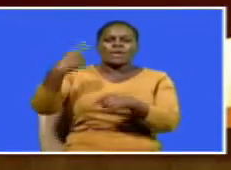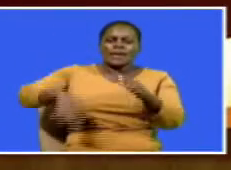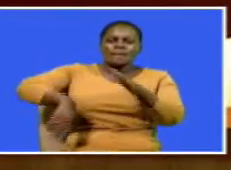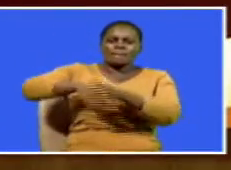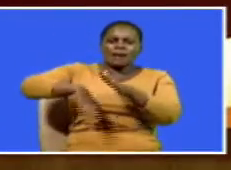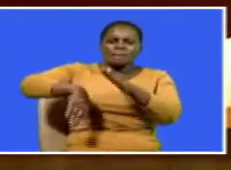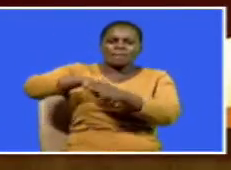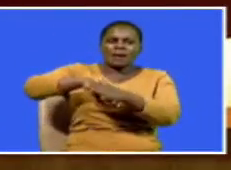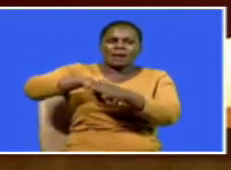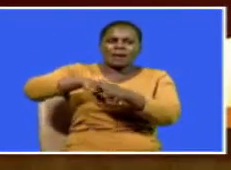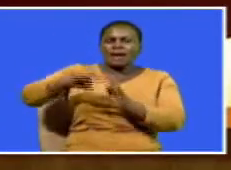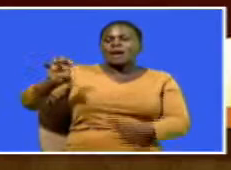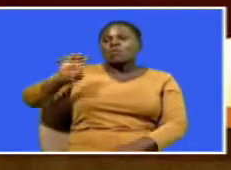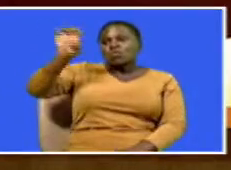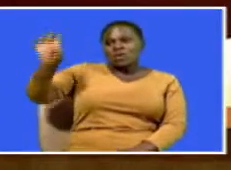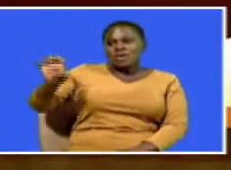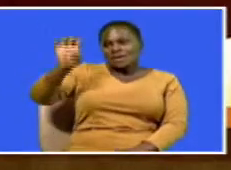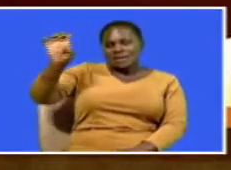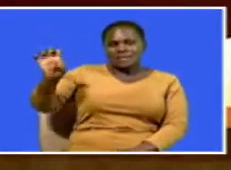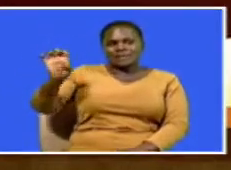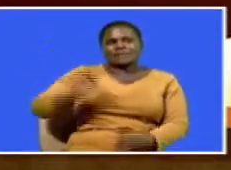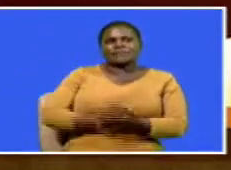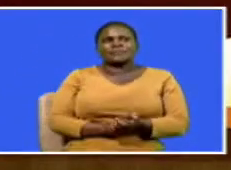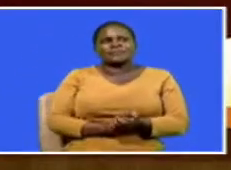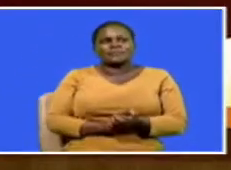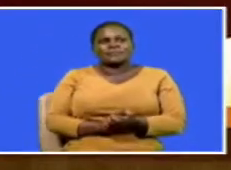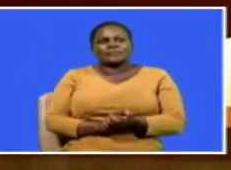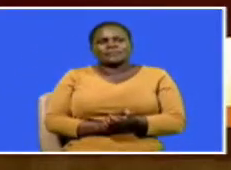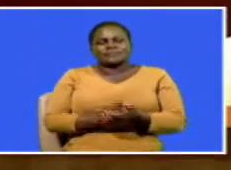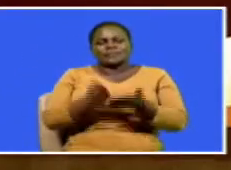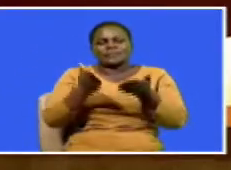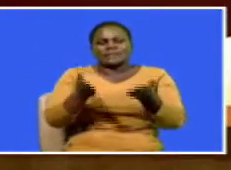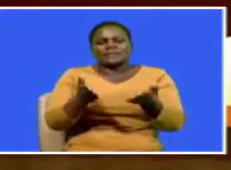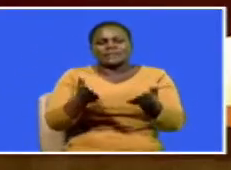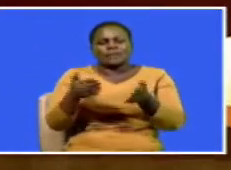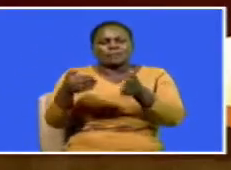kuu ya Premier nchini Uingereza. Kwa mujibu wa Arteta, haoni kitakachozuia Arsenal